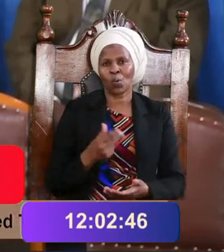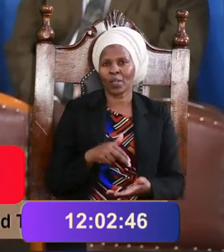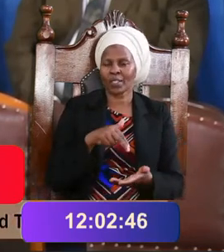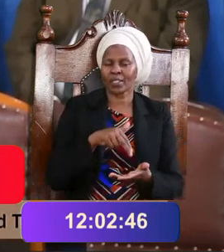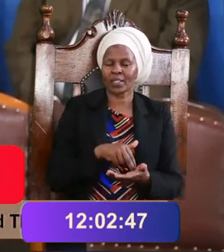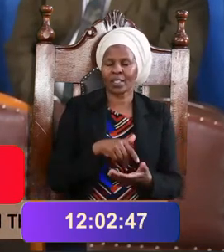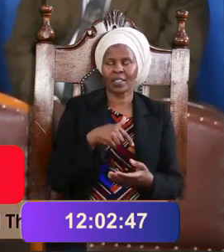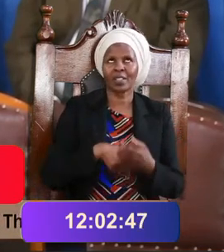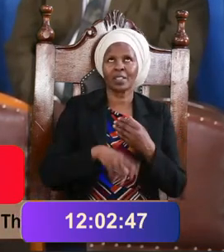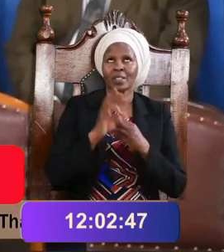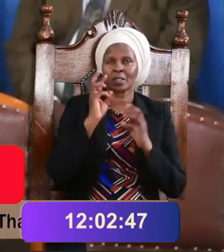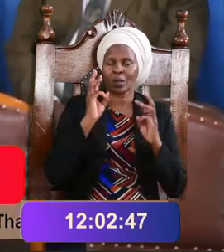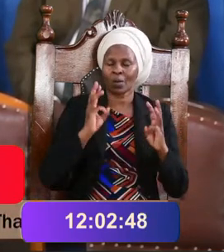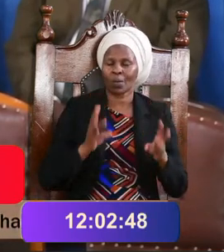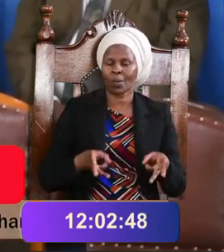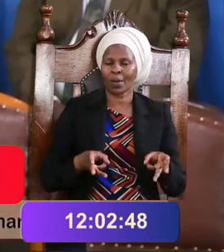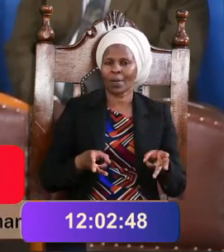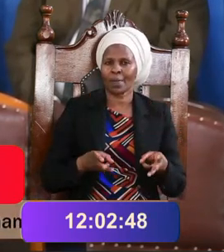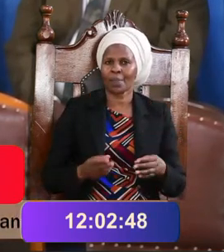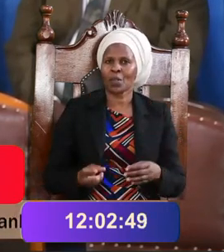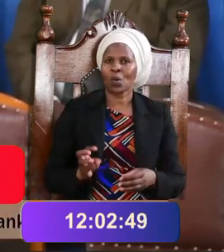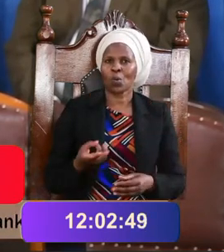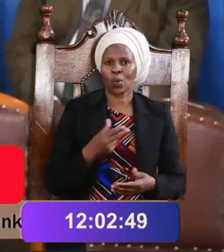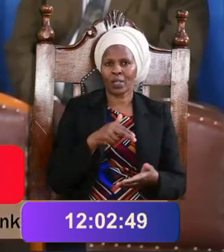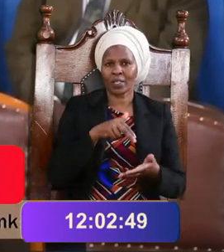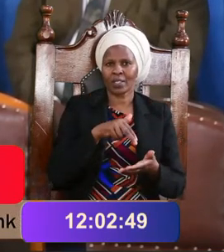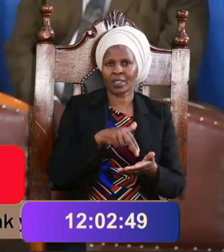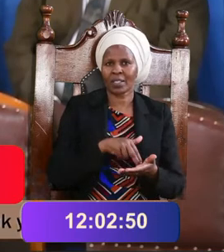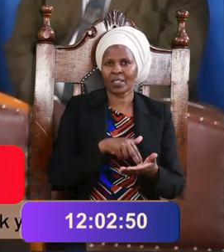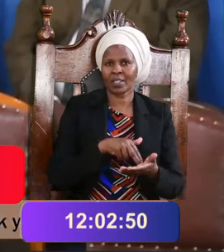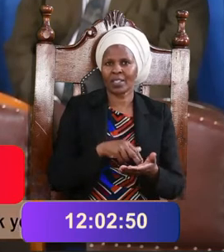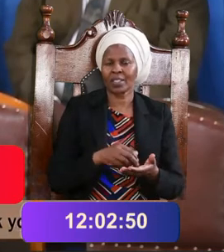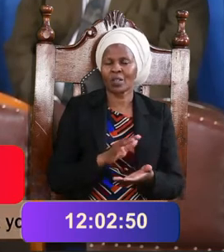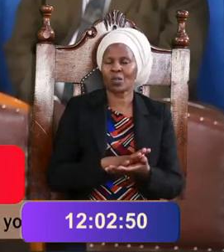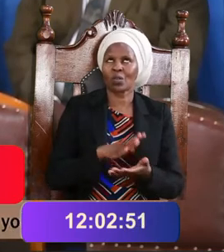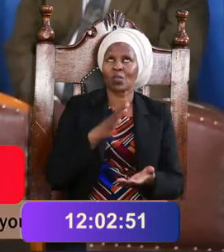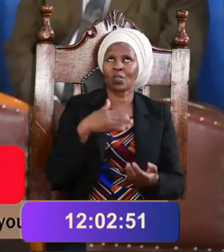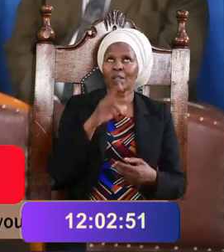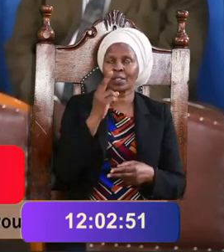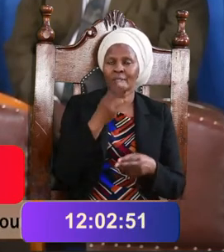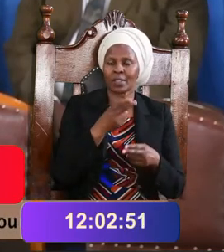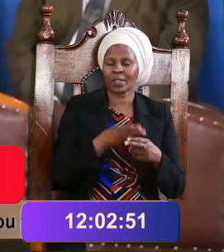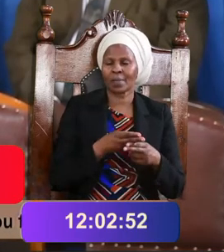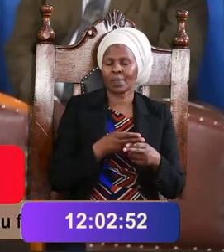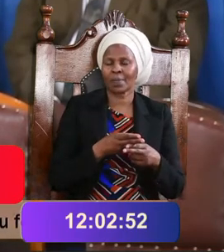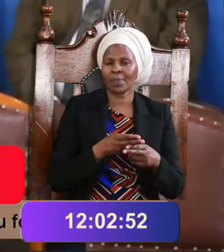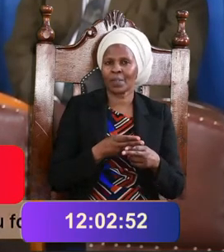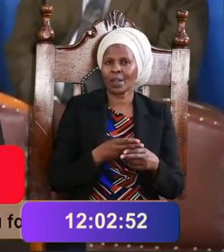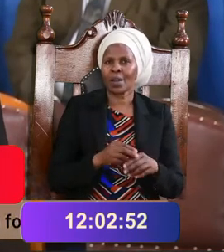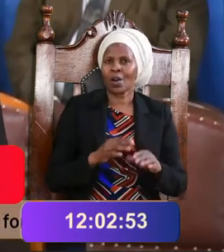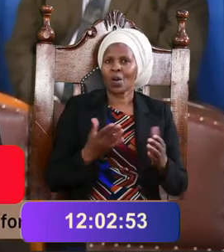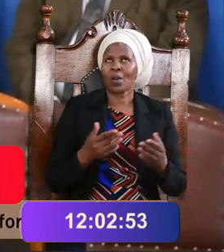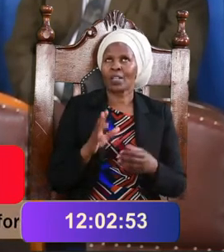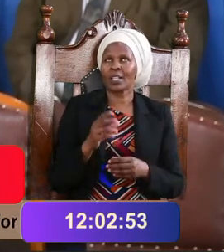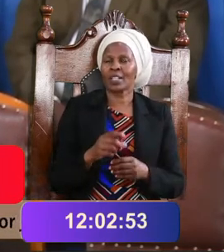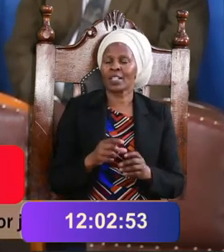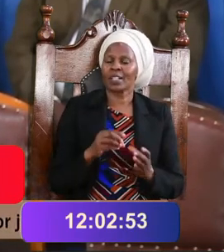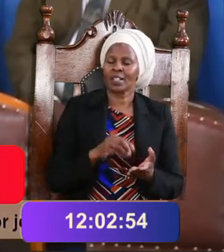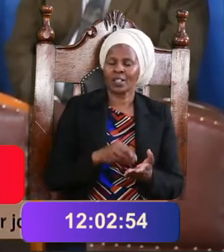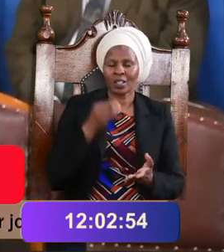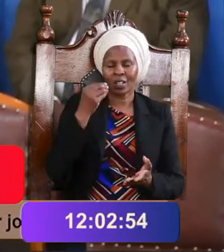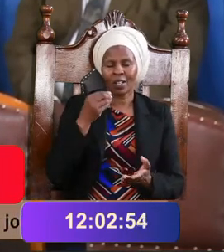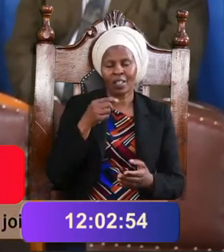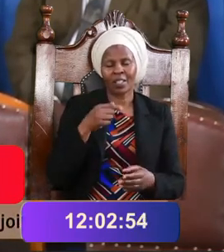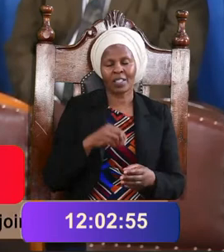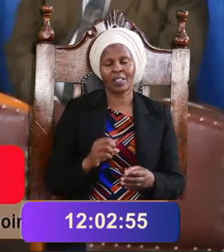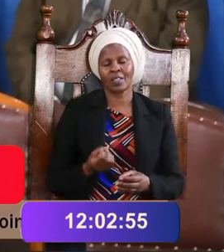unataka tusimame. Tusimame na tuletee jina lako utukufu kama vile umetuita katika mwito wetu